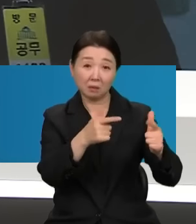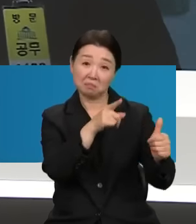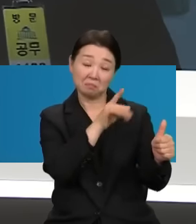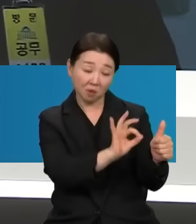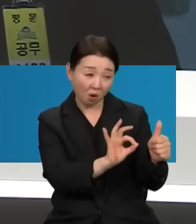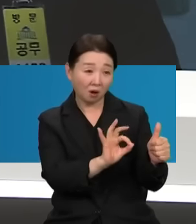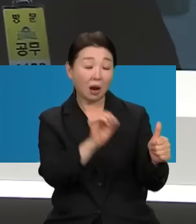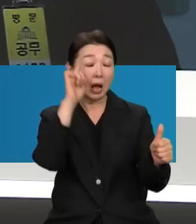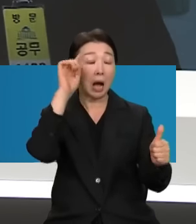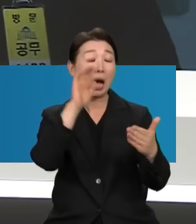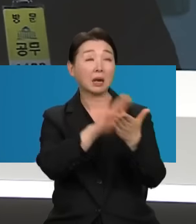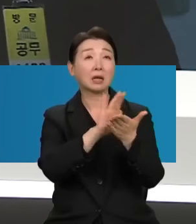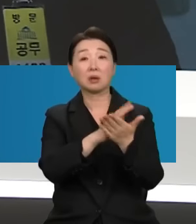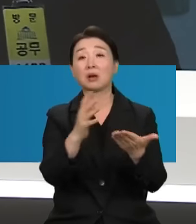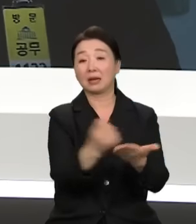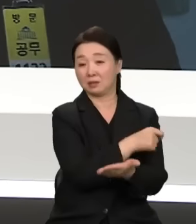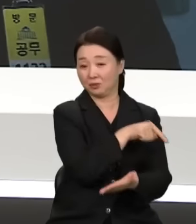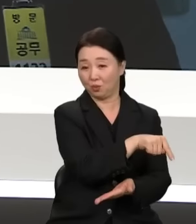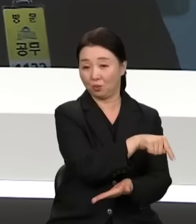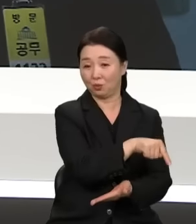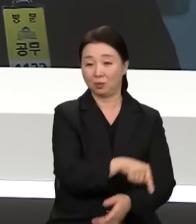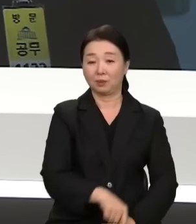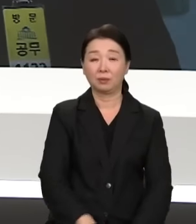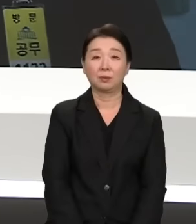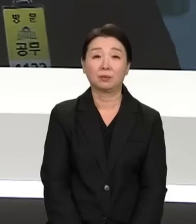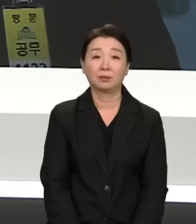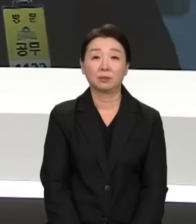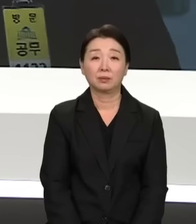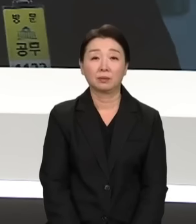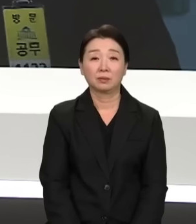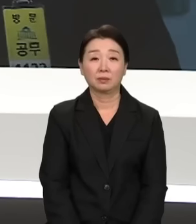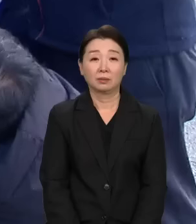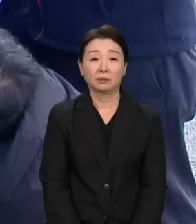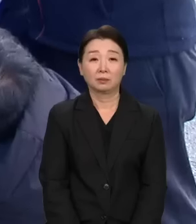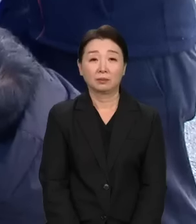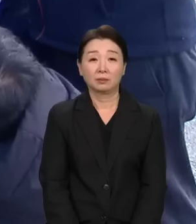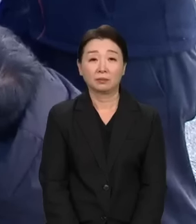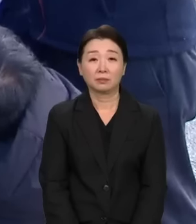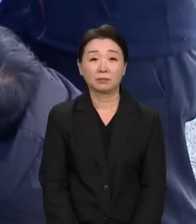씨가 찾아갔다고 반박했습니다. 윤정주 기자입니다.